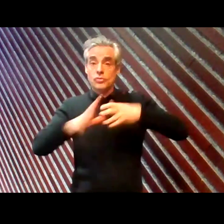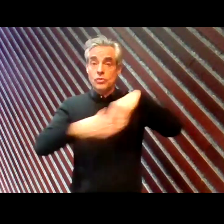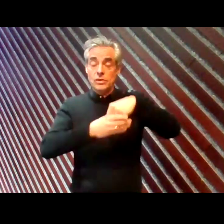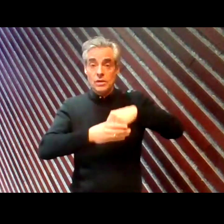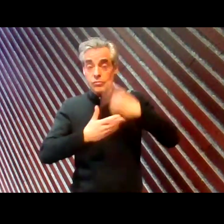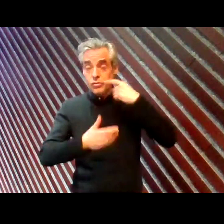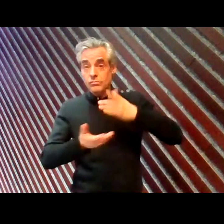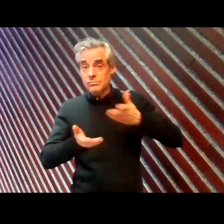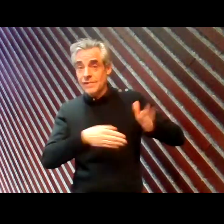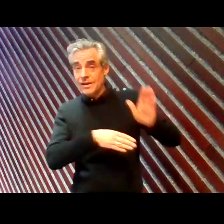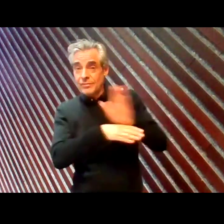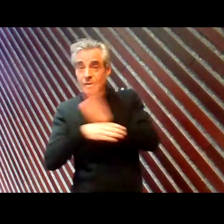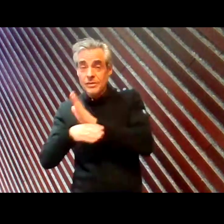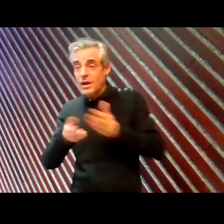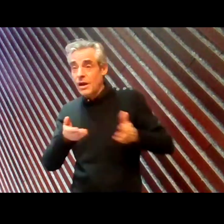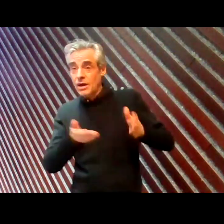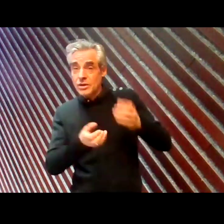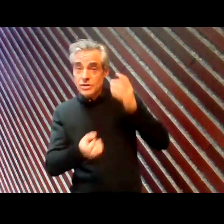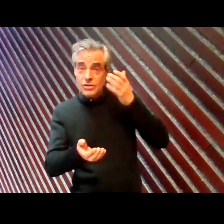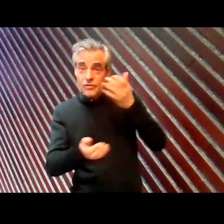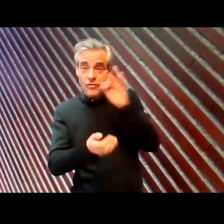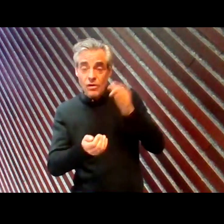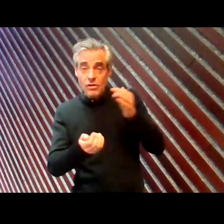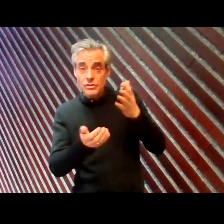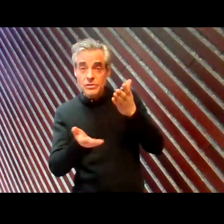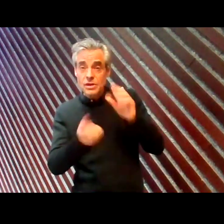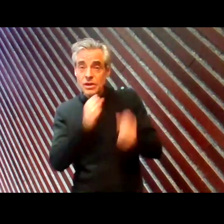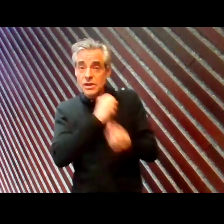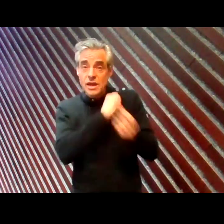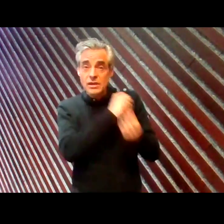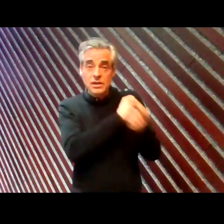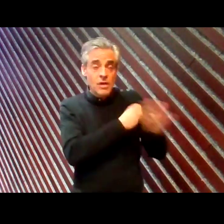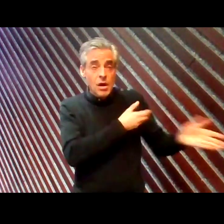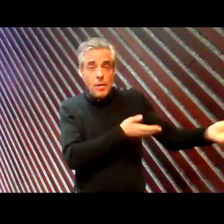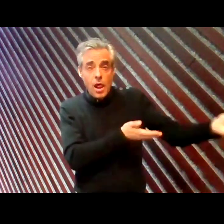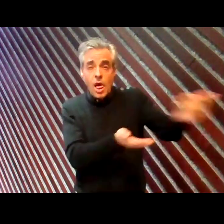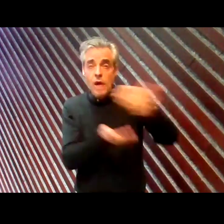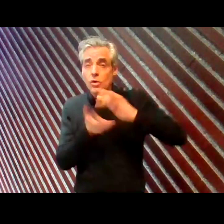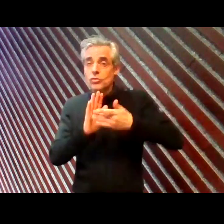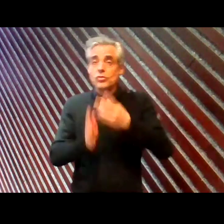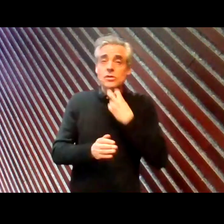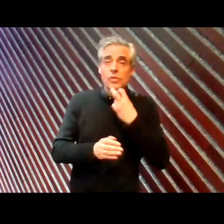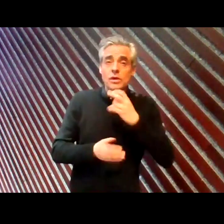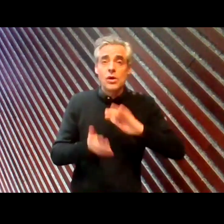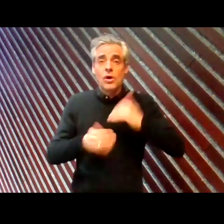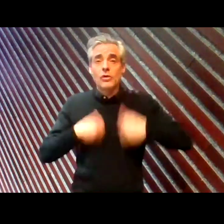cueillir en fait toutes les initiatives en France des citoyens et de tous les citoyens citoyens citoyens